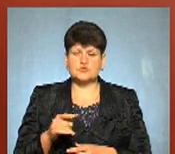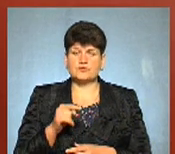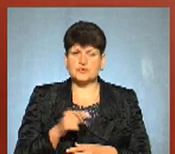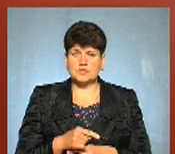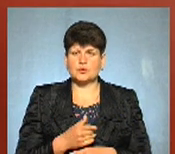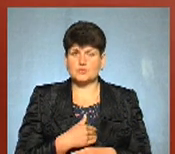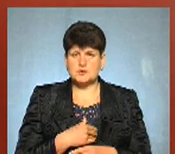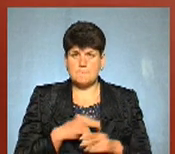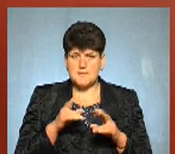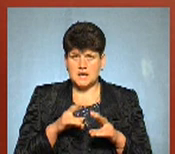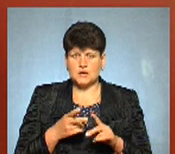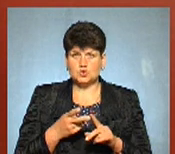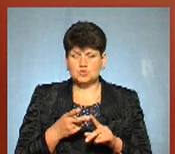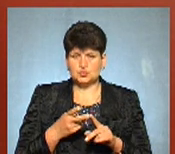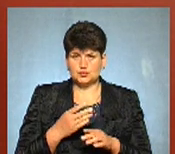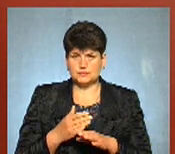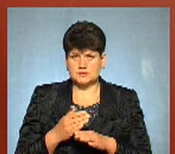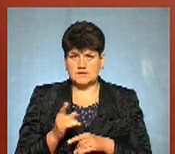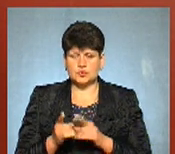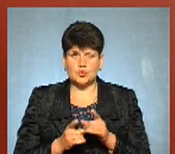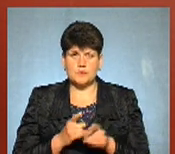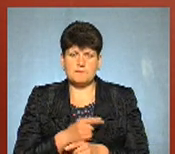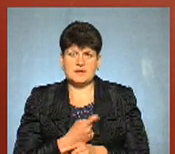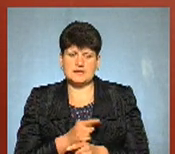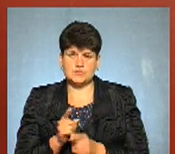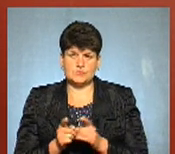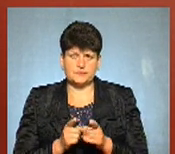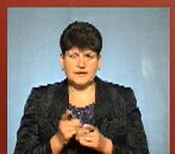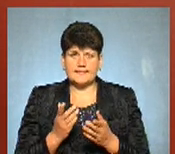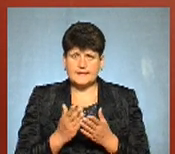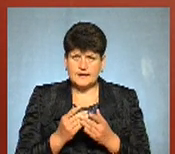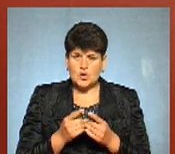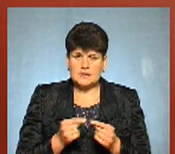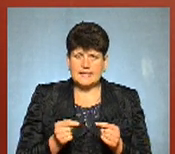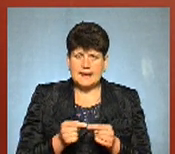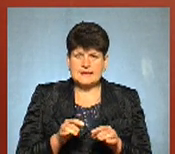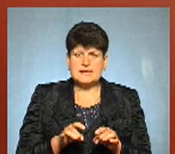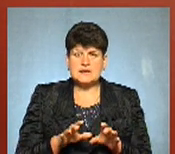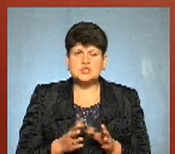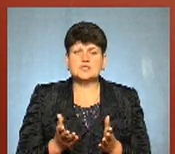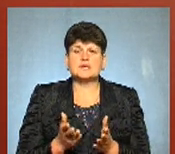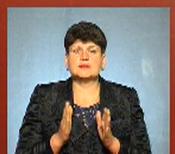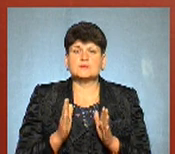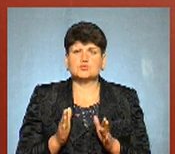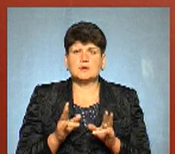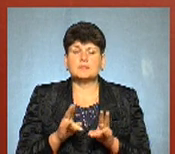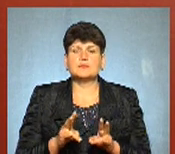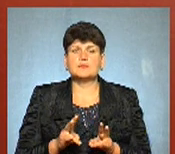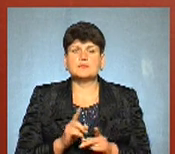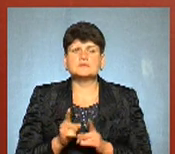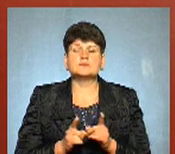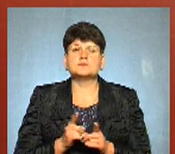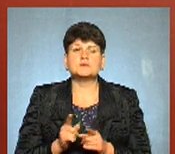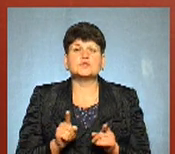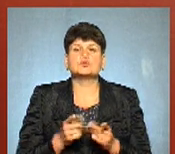збираються переглянути другу хвилю медреформи. Чи є якісь більш конкретні рішення, в якій частині буде відбудеться цей перегляд, що мають мешканці